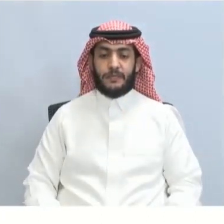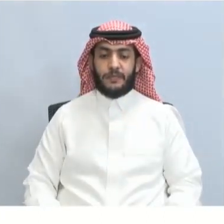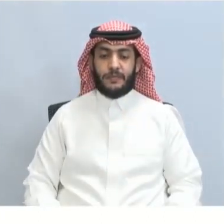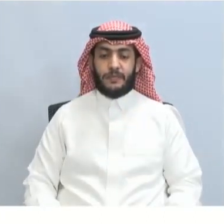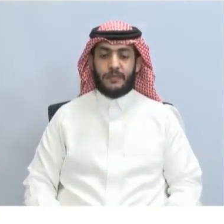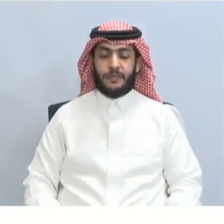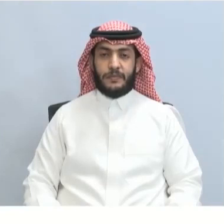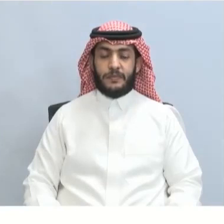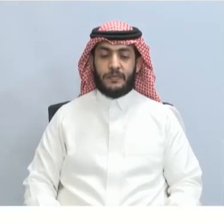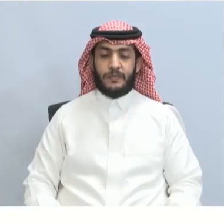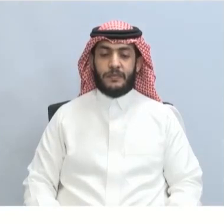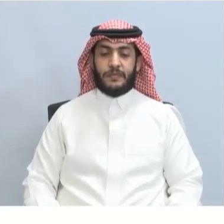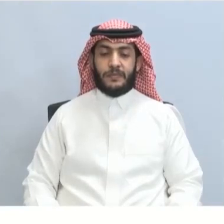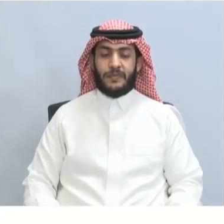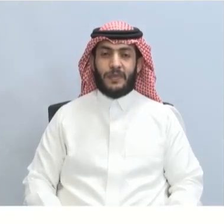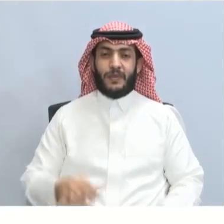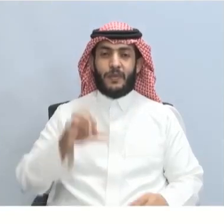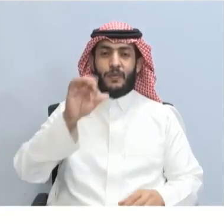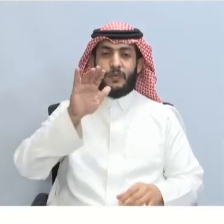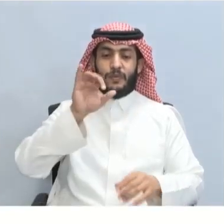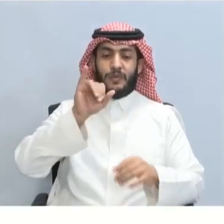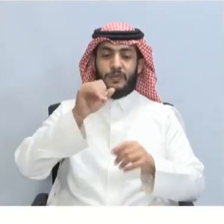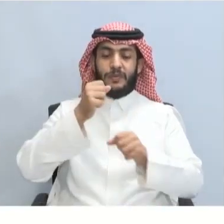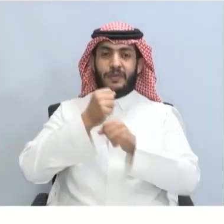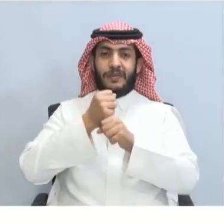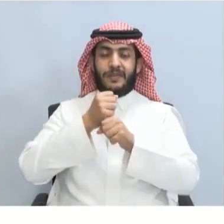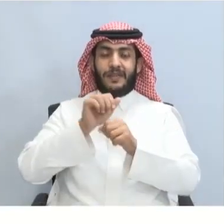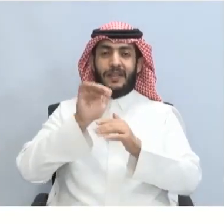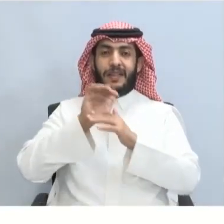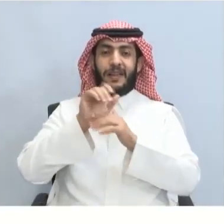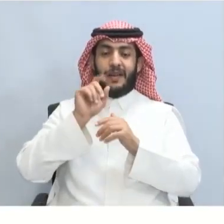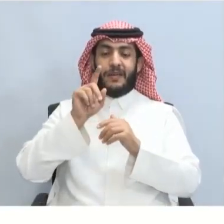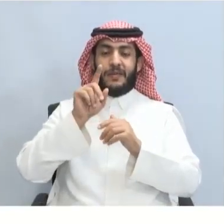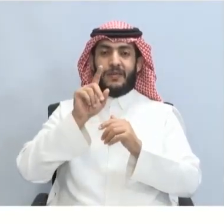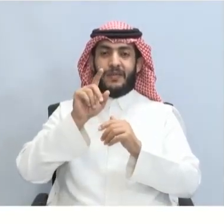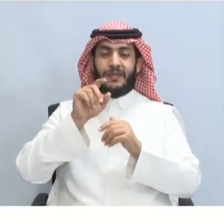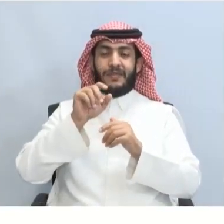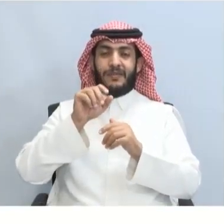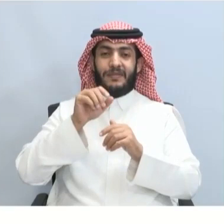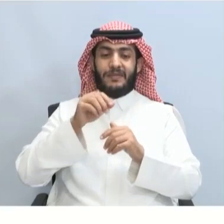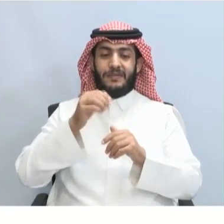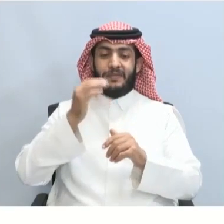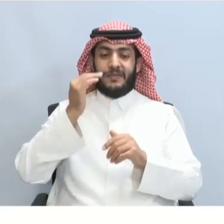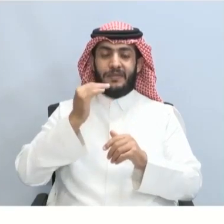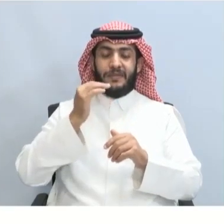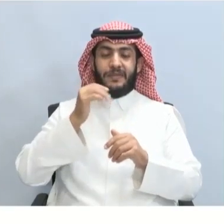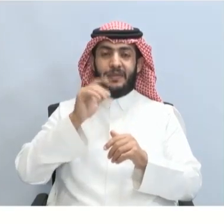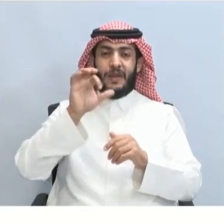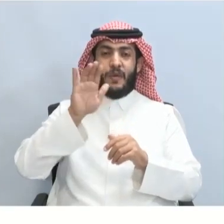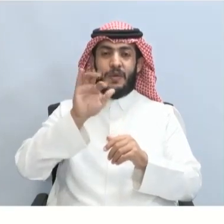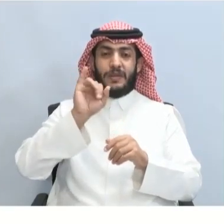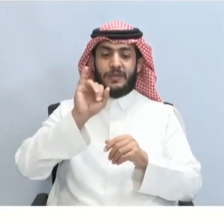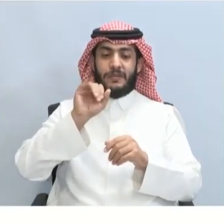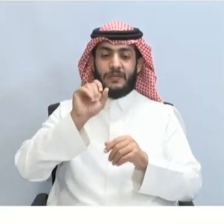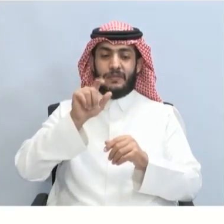البرمجي ورسوم اش تي ام ال المستخدمه في الدرس الاول عندنا الرسم